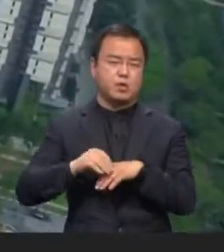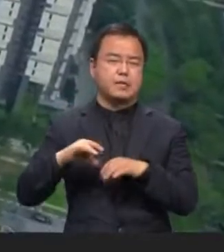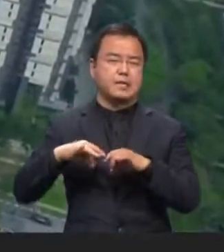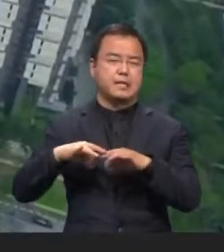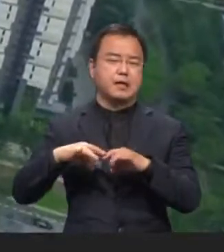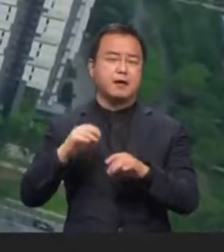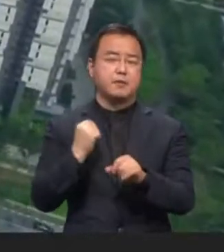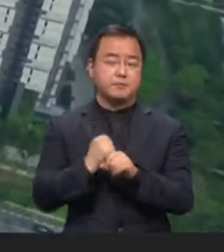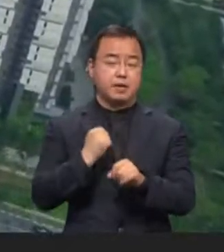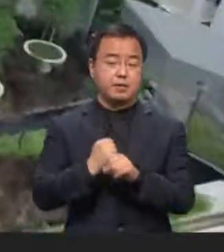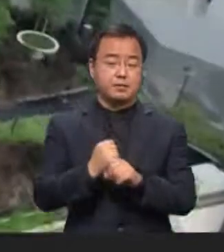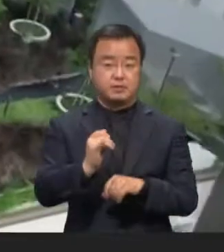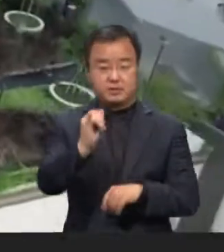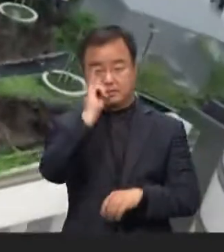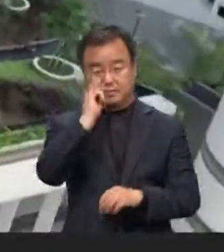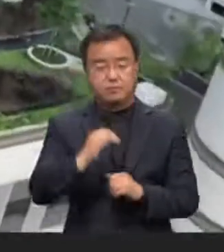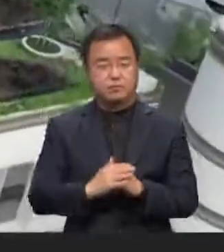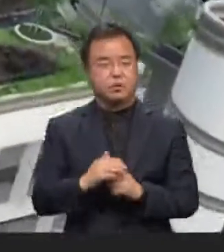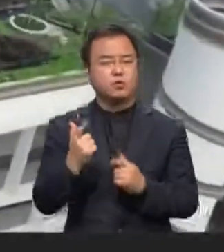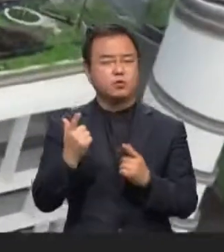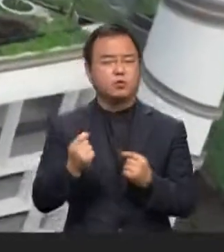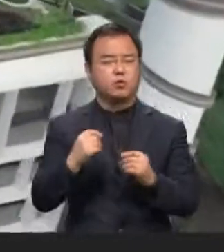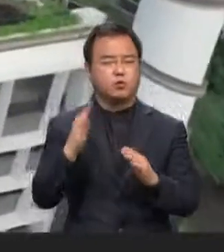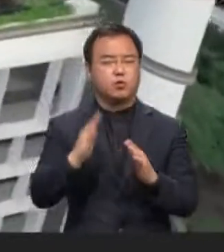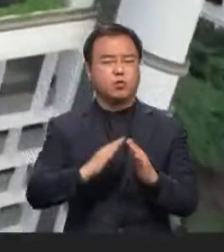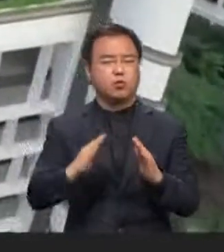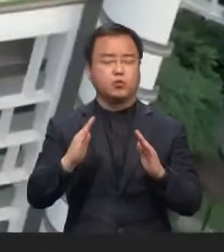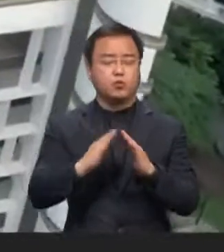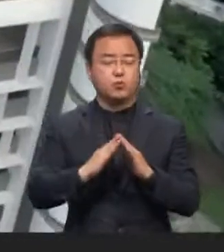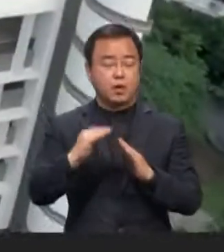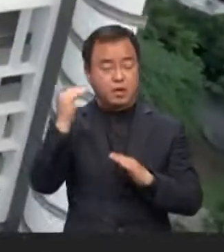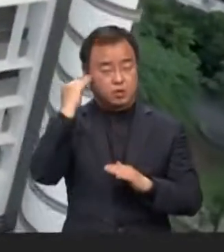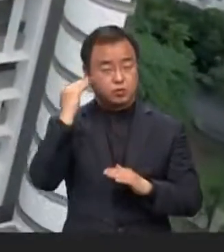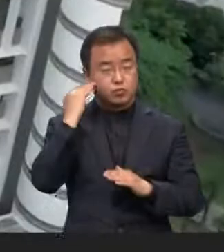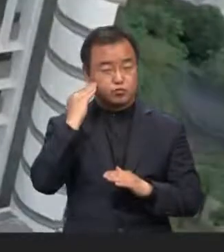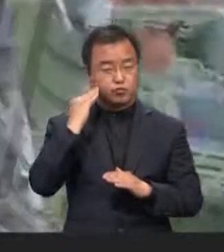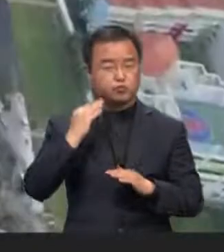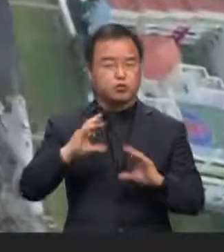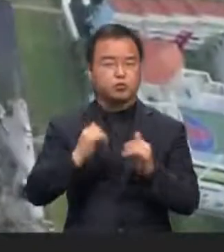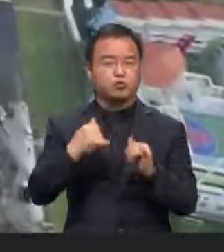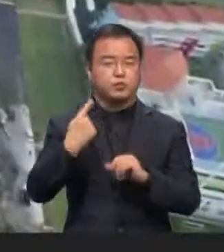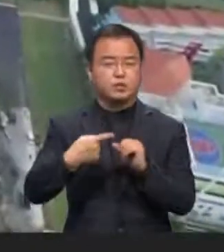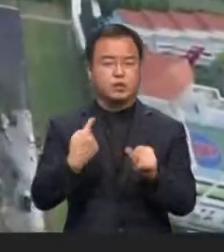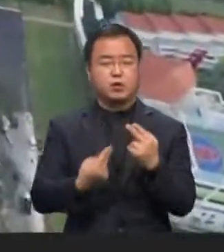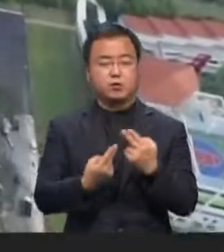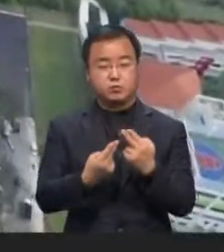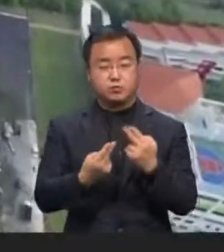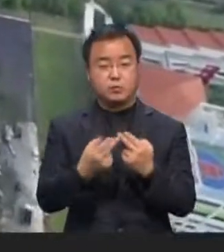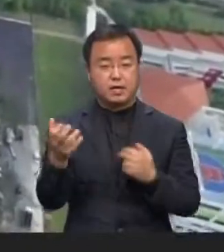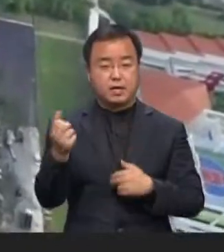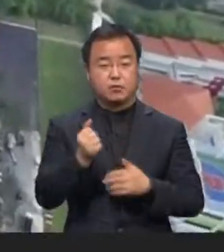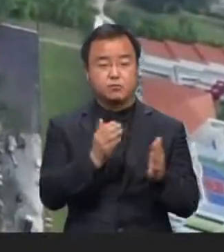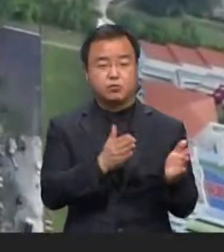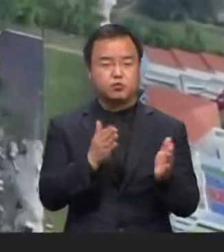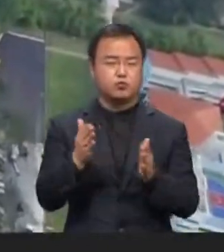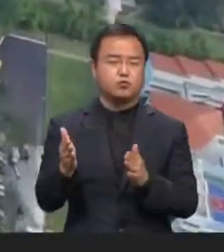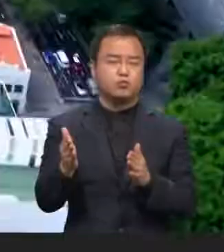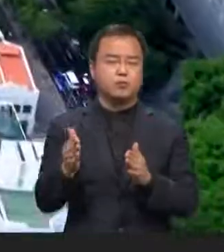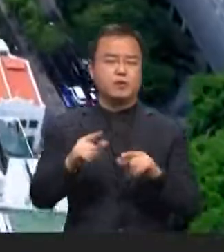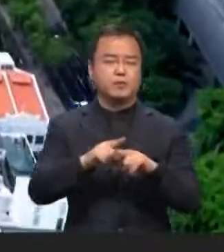이런 공공주택은 한국의 국민연금에 해당되는 중앙연금 준비기금으로 지어져 민간 아파트